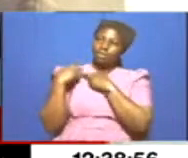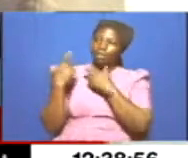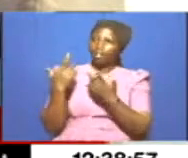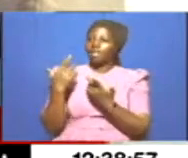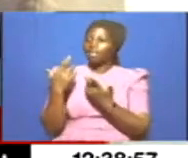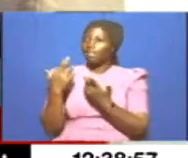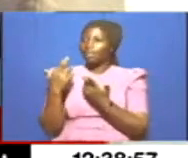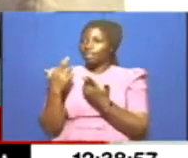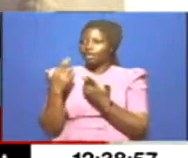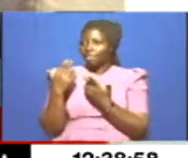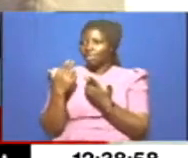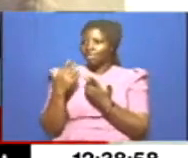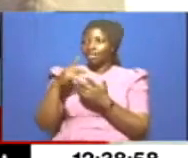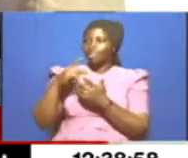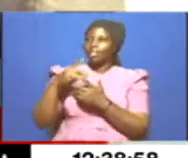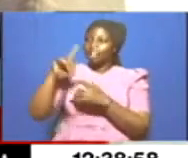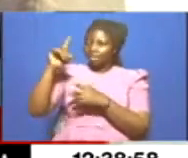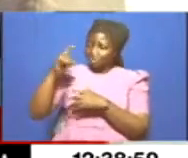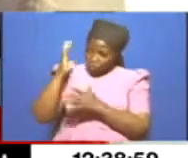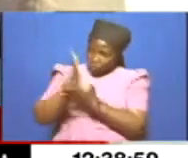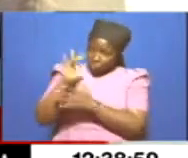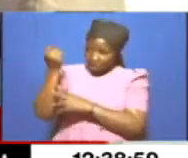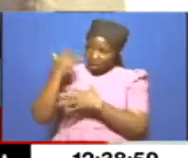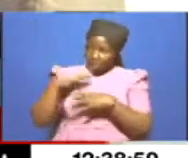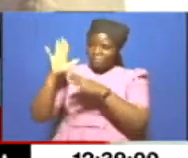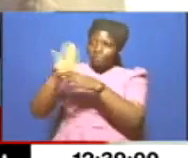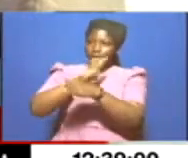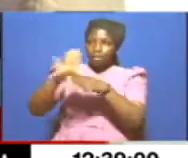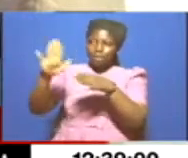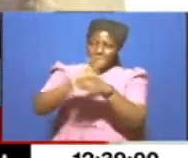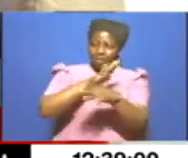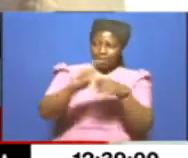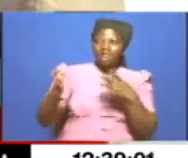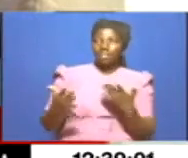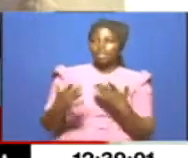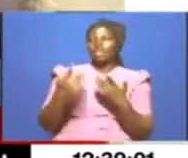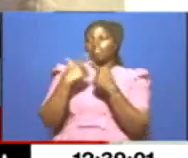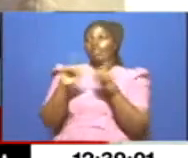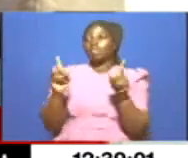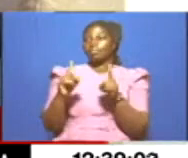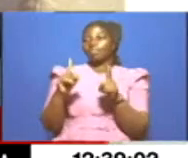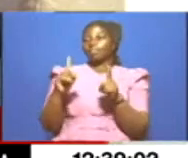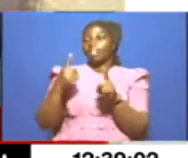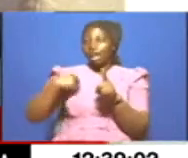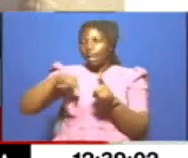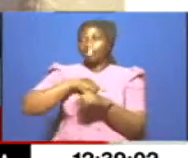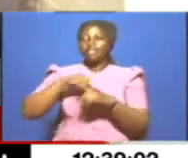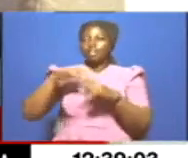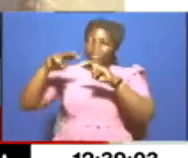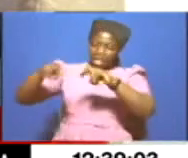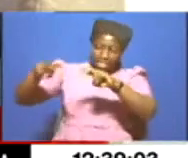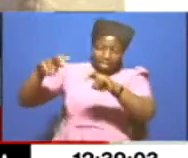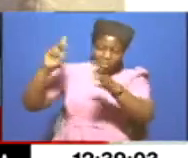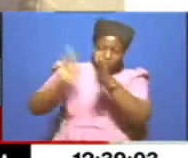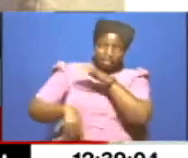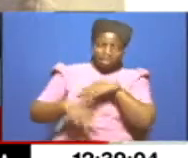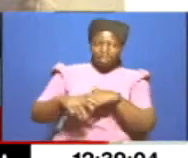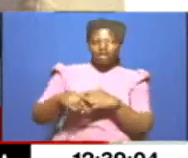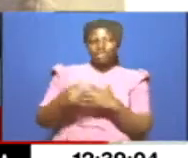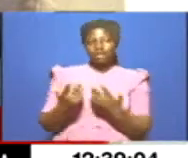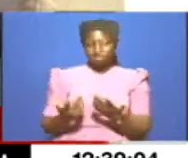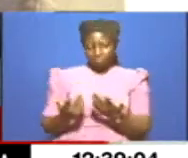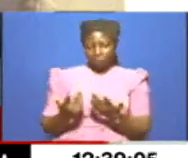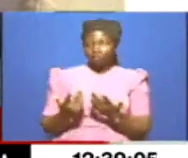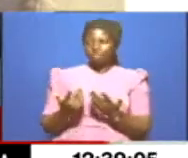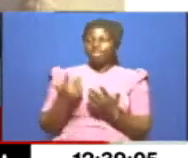busy, kila mtu anatafuta, lakini pesa ambazo tunatafuta sana sana unatafuta ni kwa ajili ya watoto, sio kwa ajili